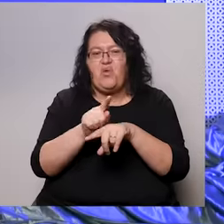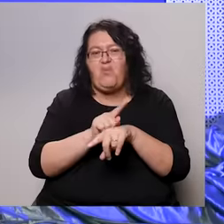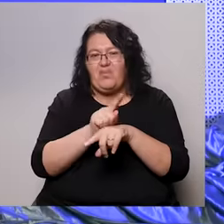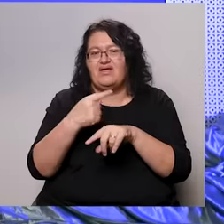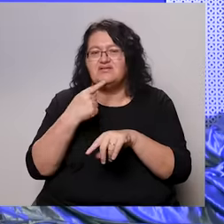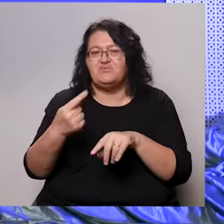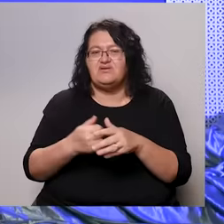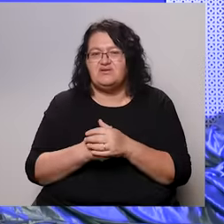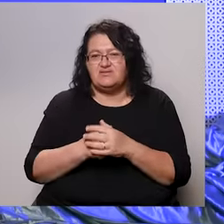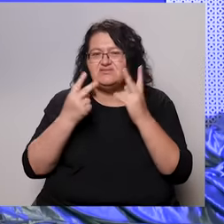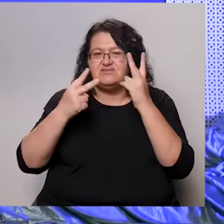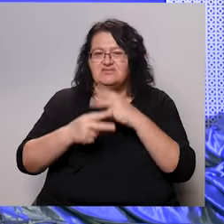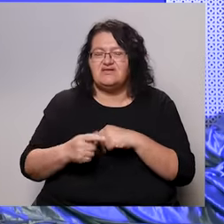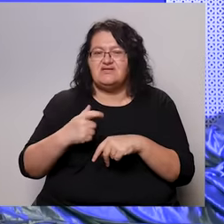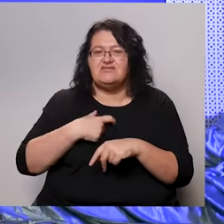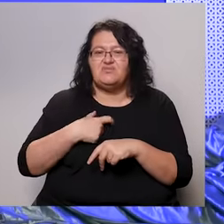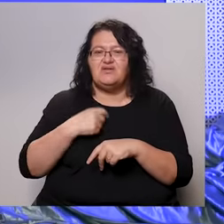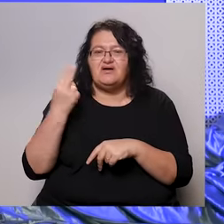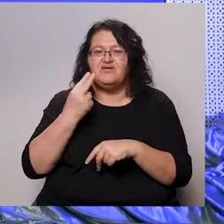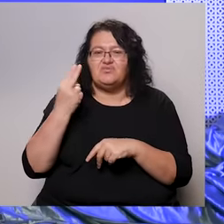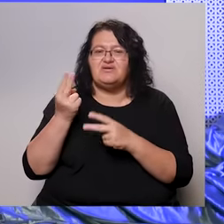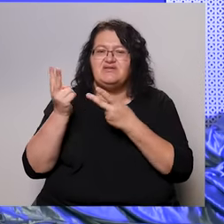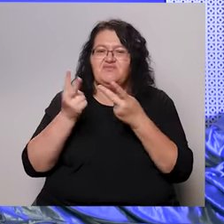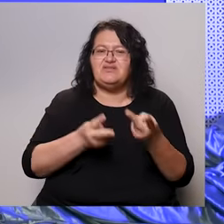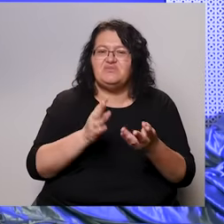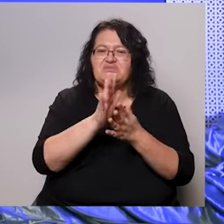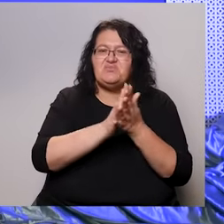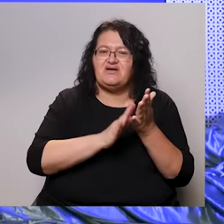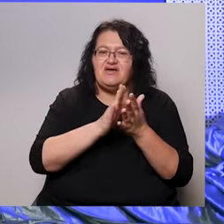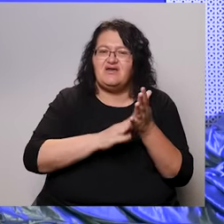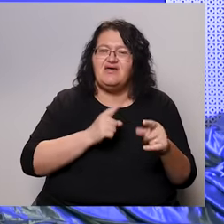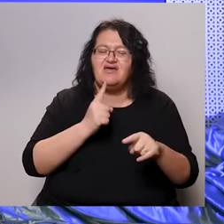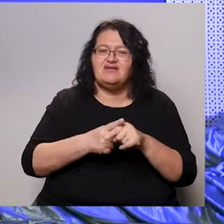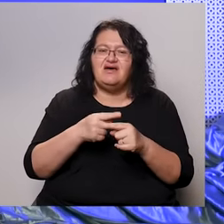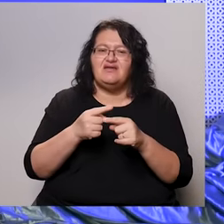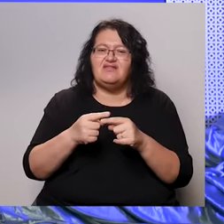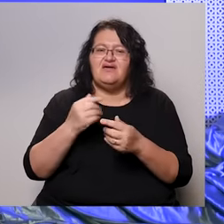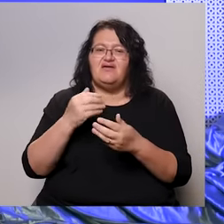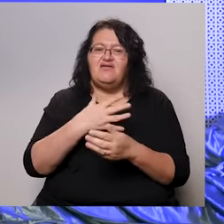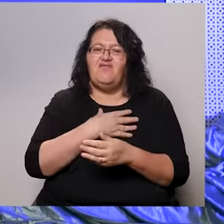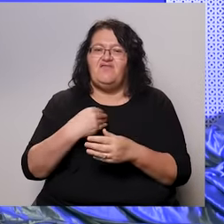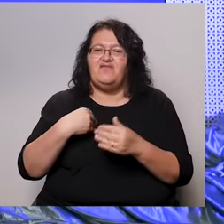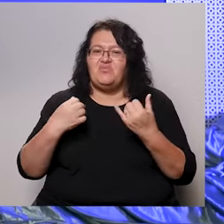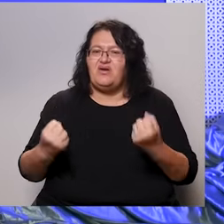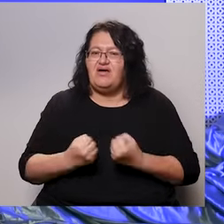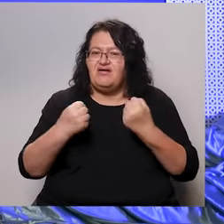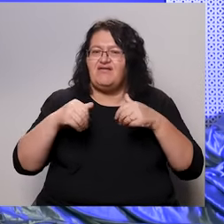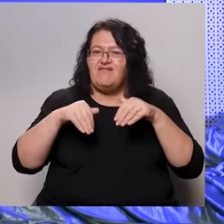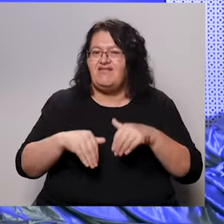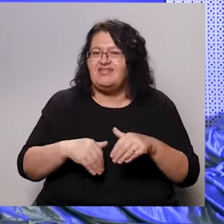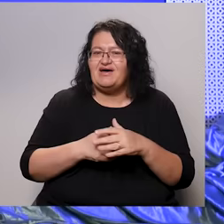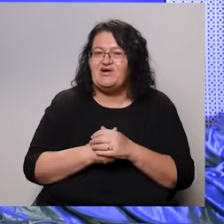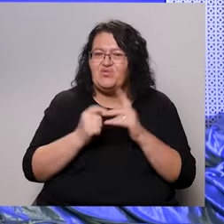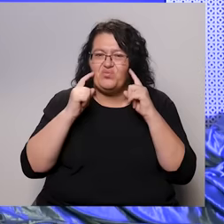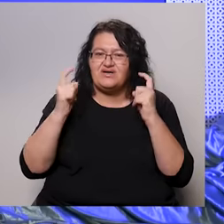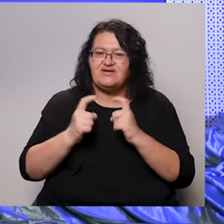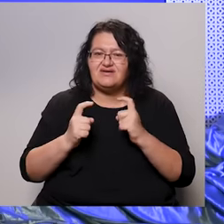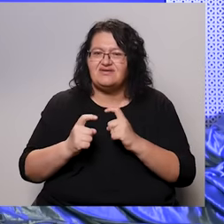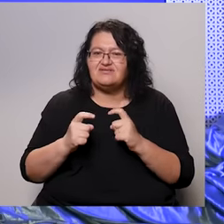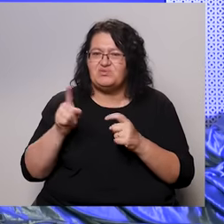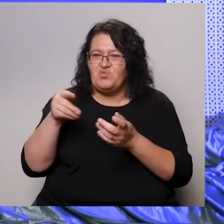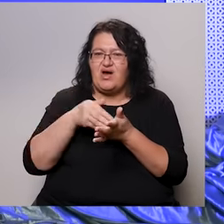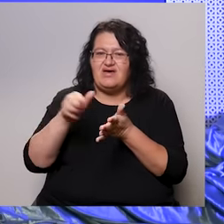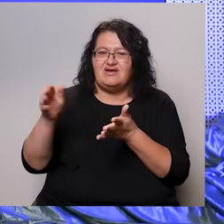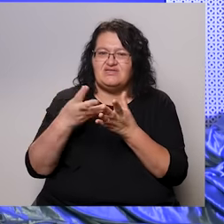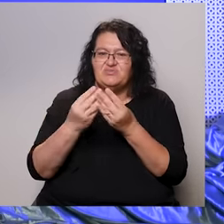moment, tu îți dai seama că s-ar putea ca Dumnezeu să ne fi trimis mângâierea asta exact pentru vremurile de criză prin care noi trecem? Și tu ai